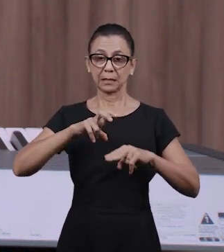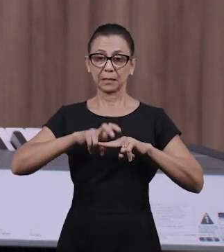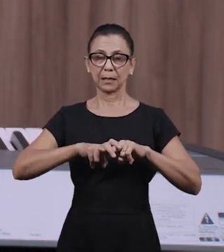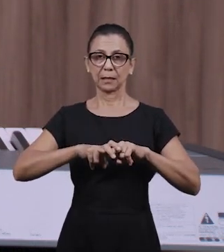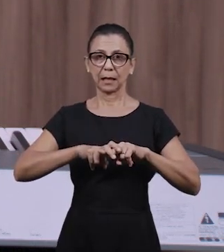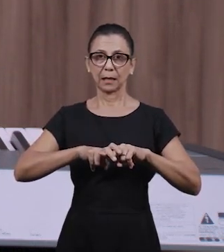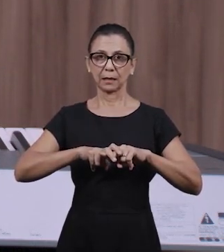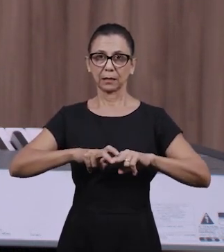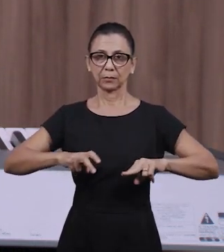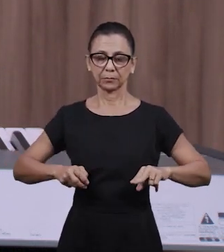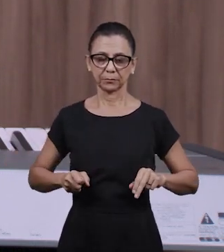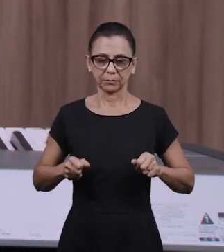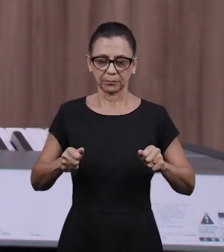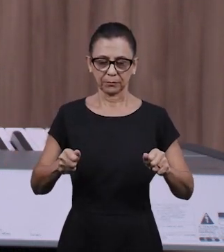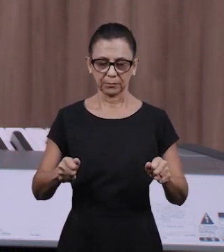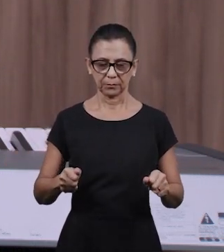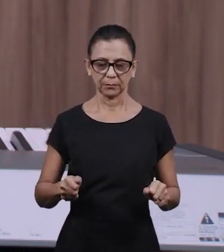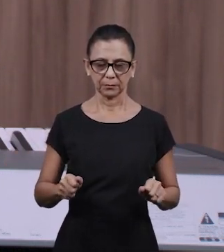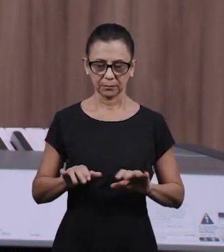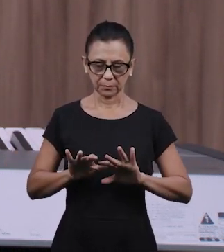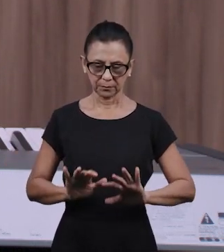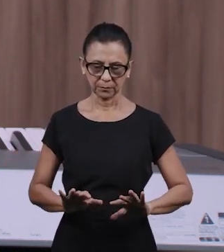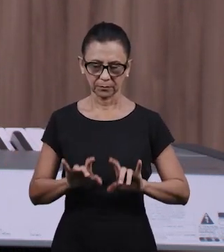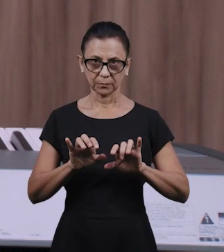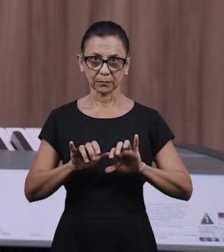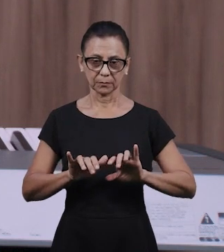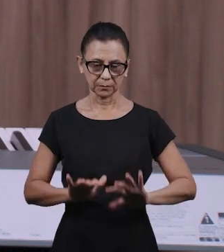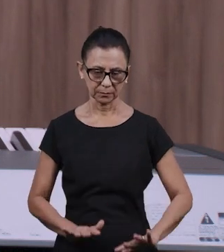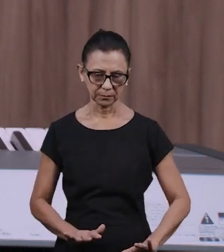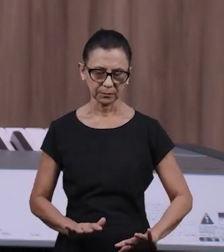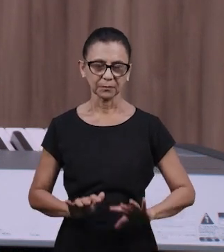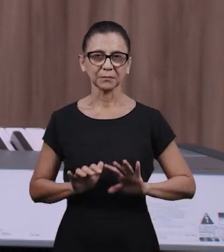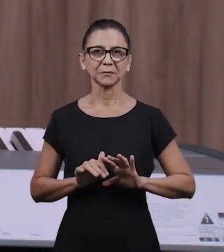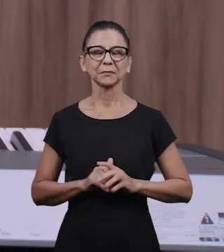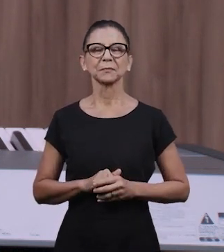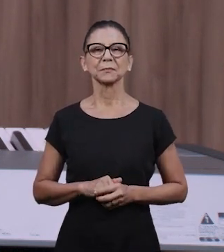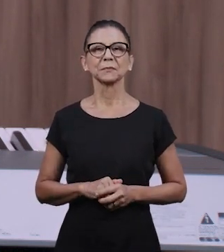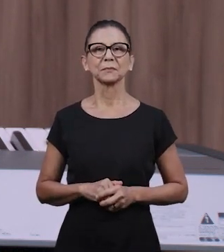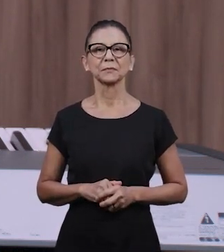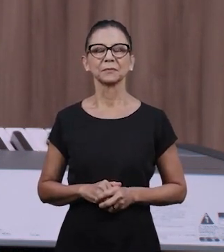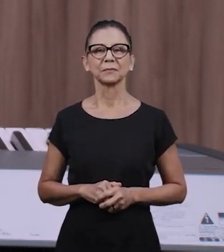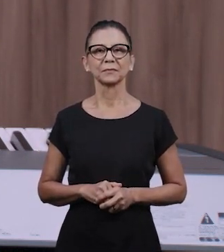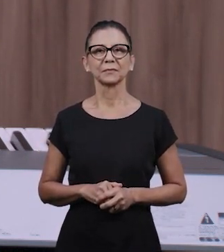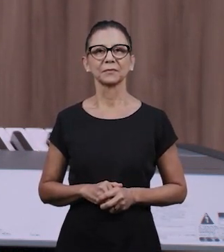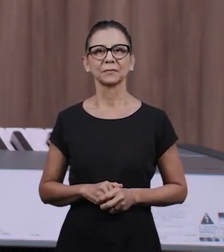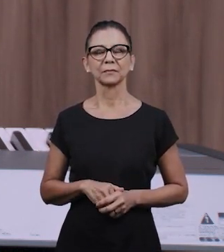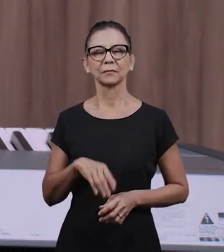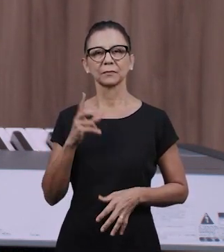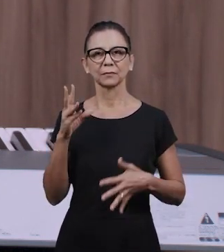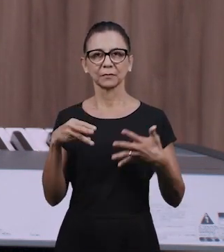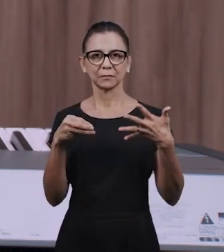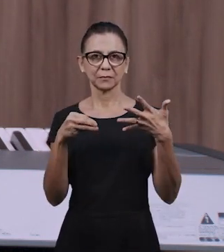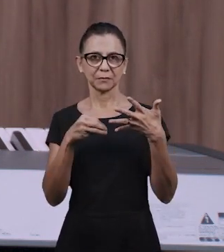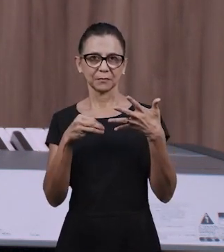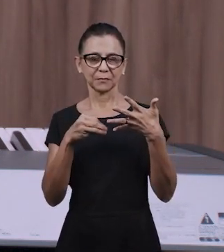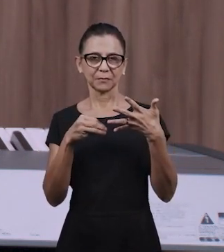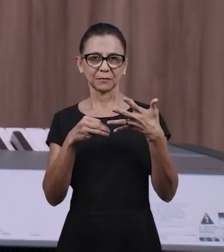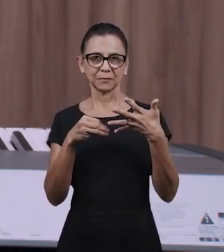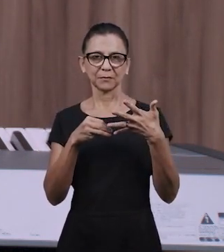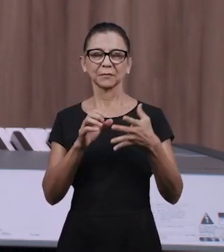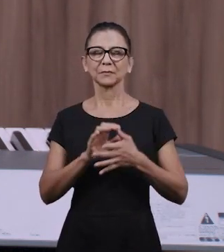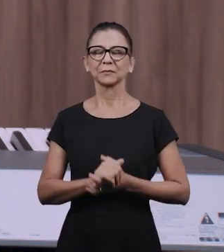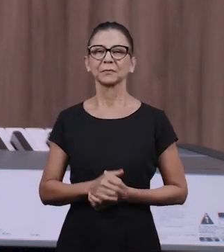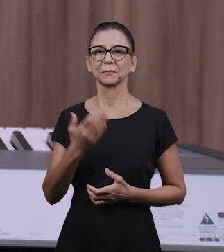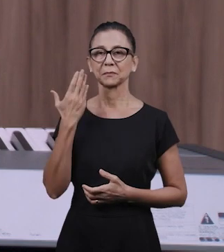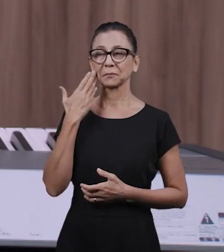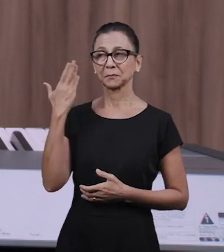pouce. Si j'étais assise, donc il fallait baisser le clavier. Ici, nous allons entraîner l'échelle Do majeur.